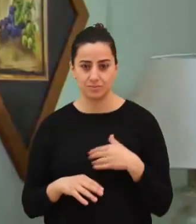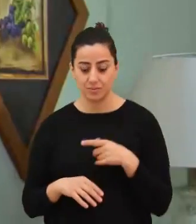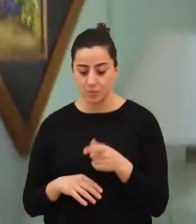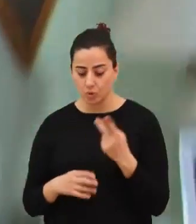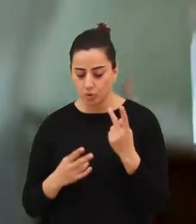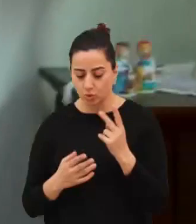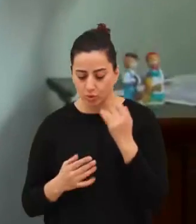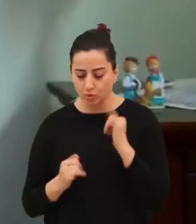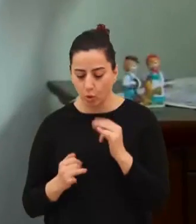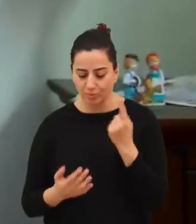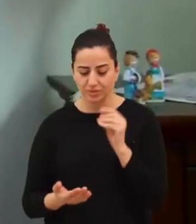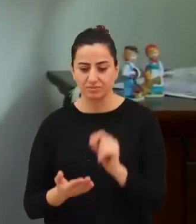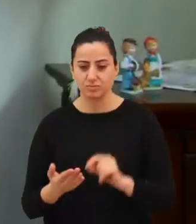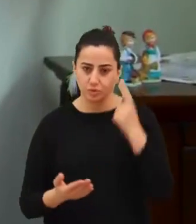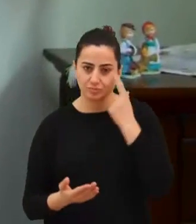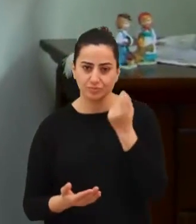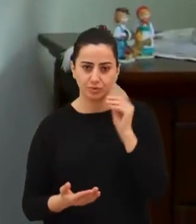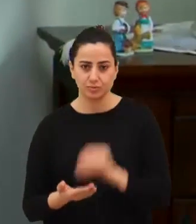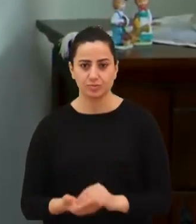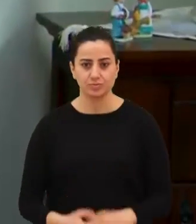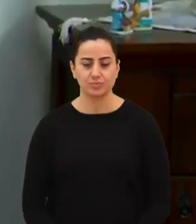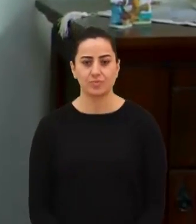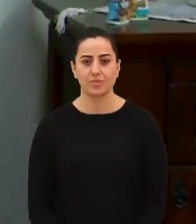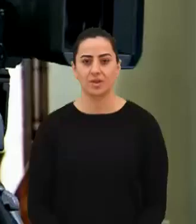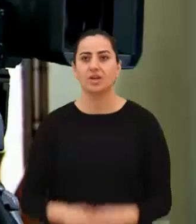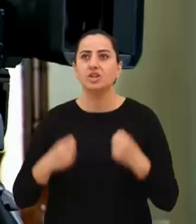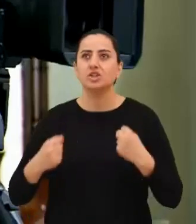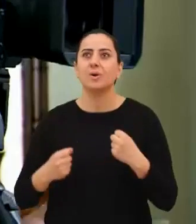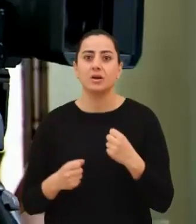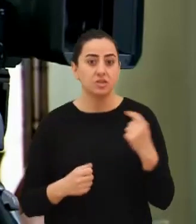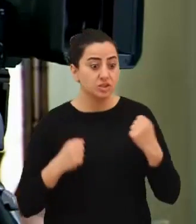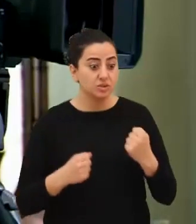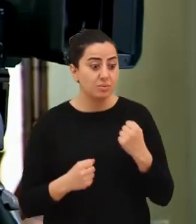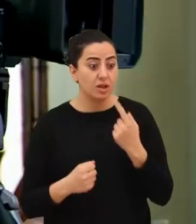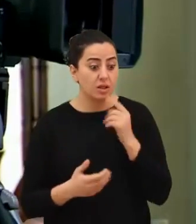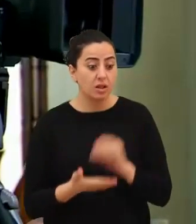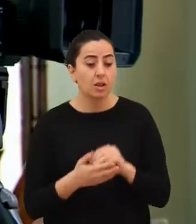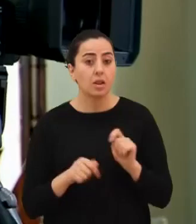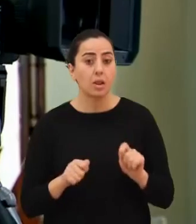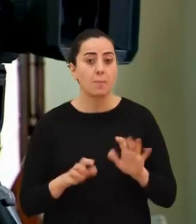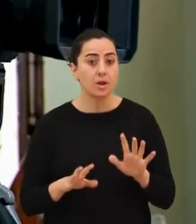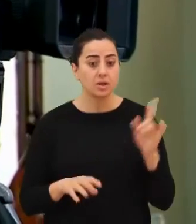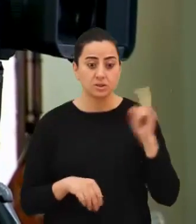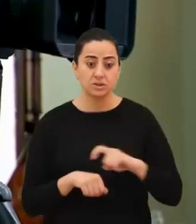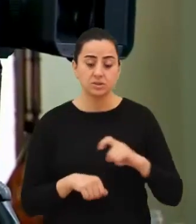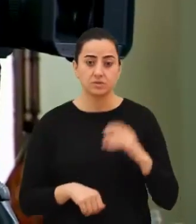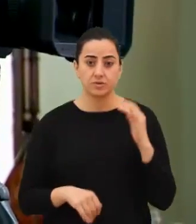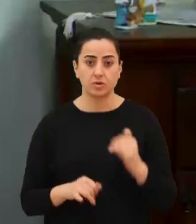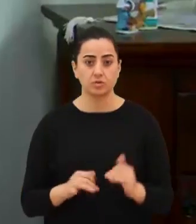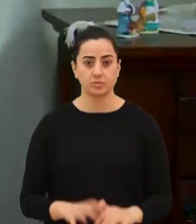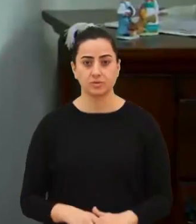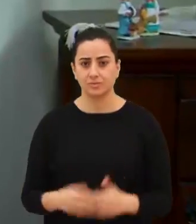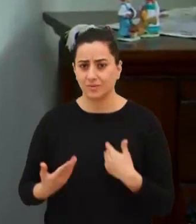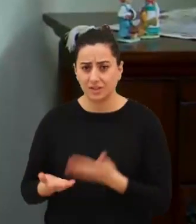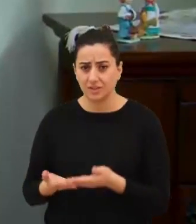yazayım. Şişman bir kadın. Oğlum şişman falan yazma ya. Kadın adanacak, oynamayacak sonra.